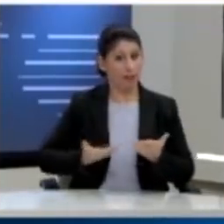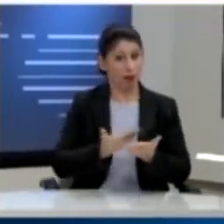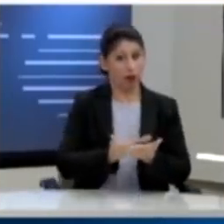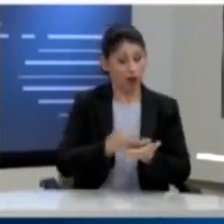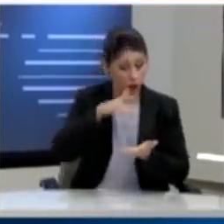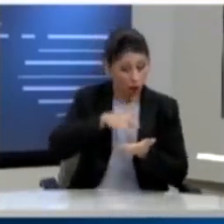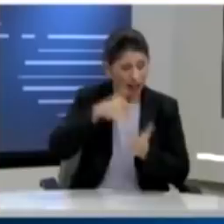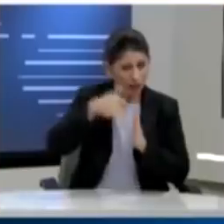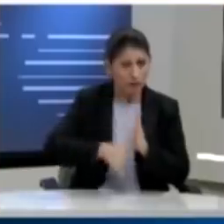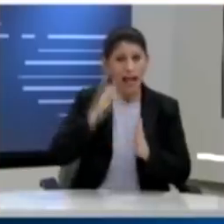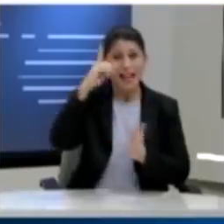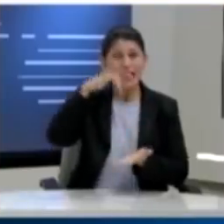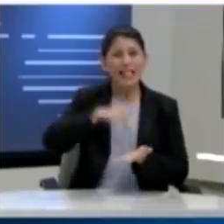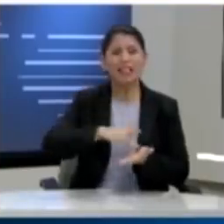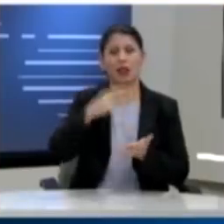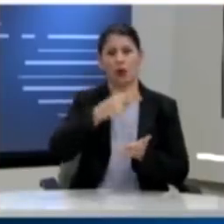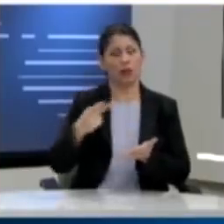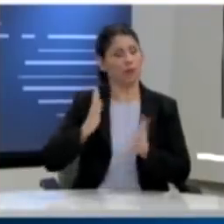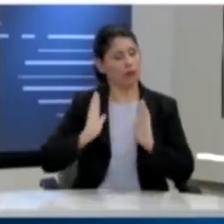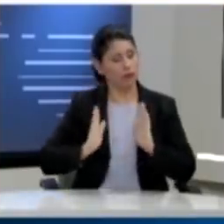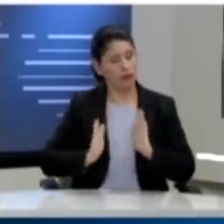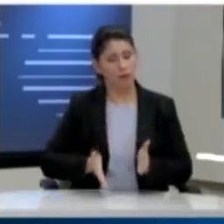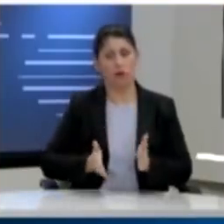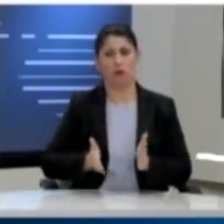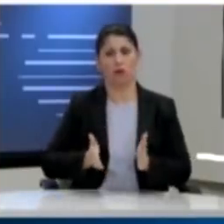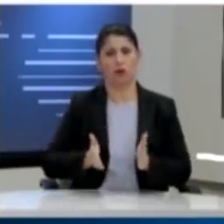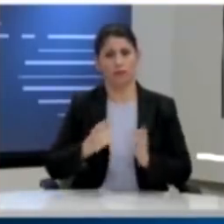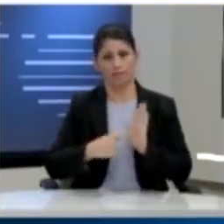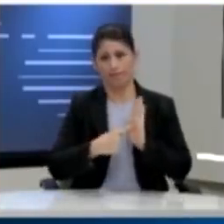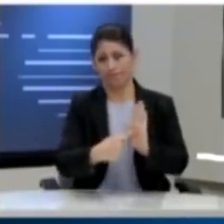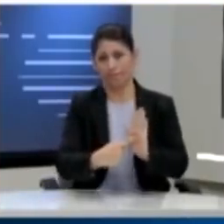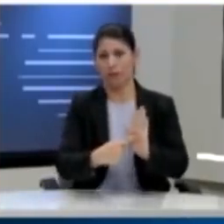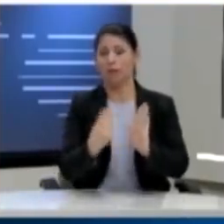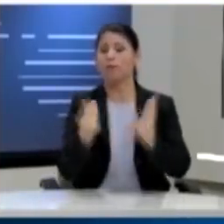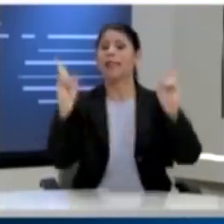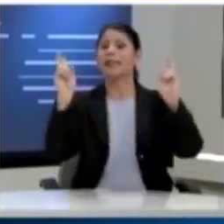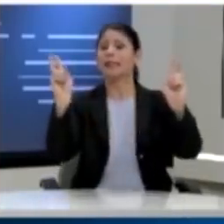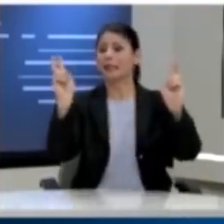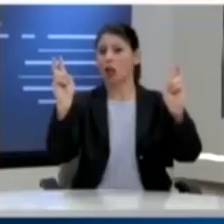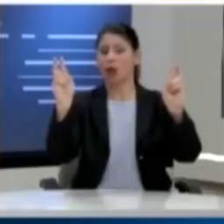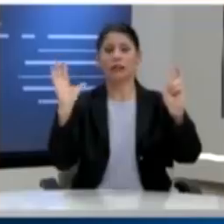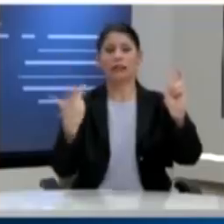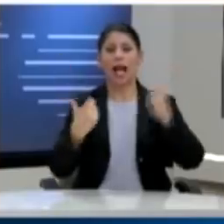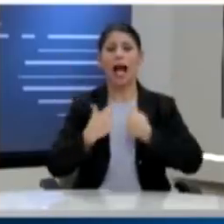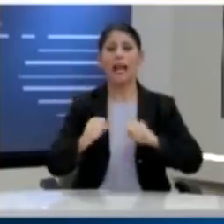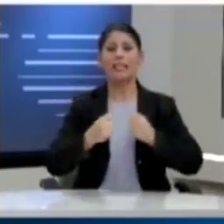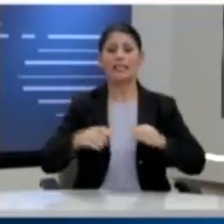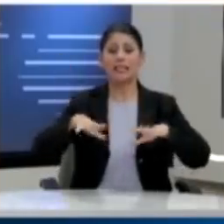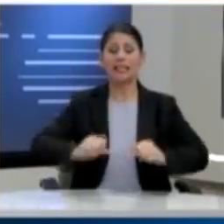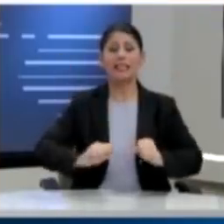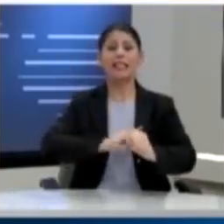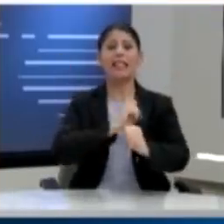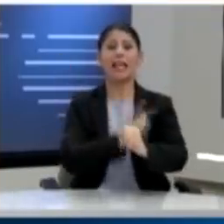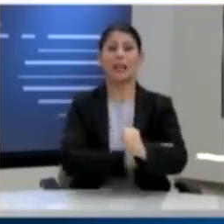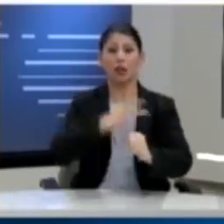σε ένα από τα πιο κεντρικά ζητήματα που θα μπορούσαν να αποτυπωθούν και με τον τίτλο «Άσκηση κυριαρχικών δικαιωμάτων